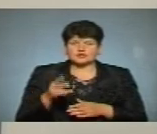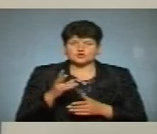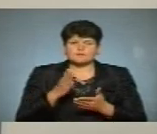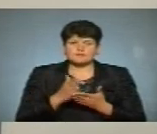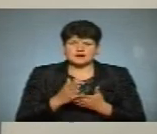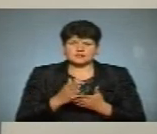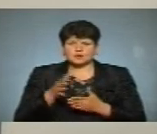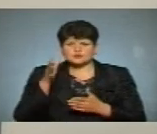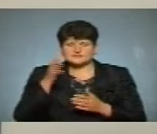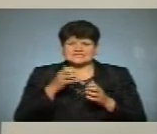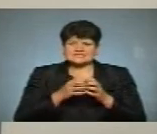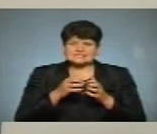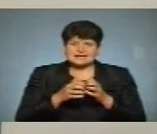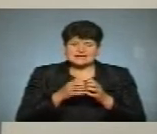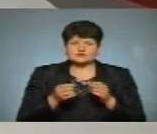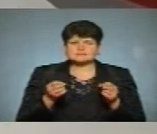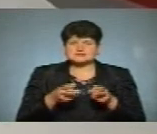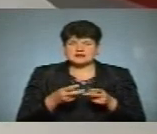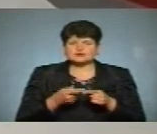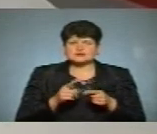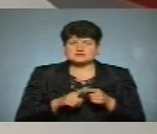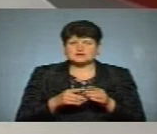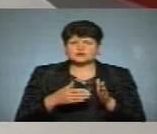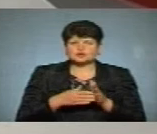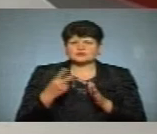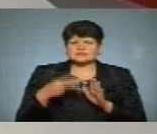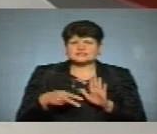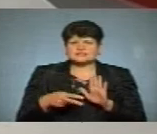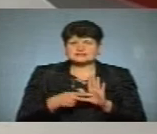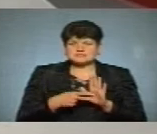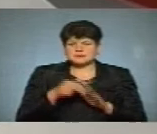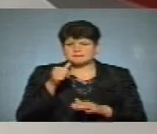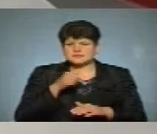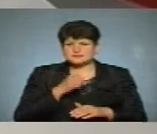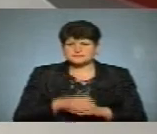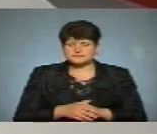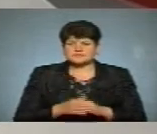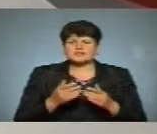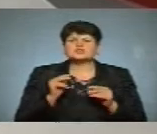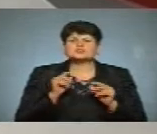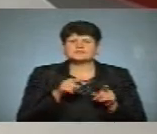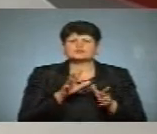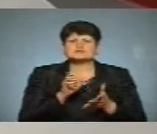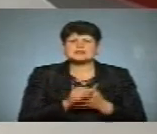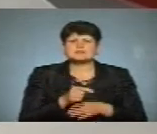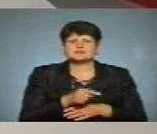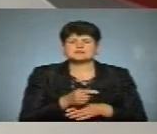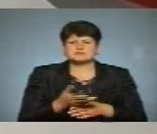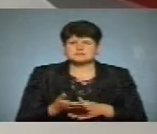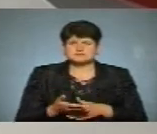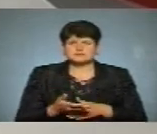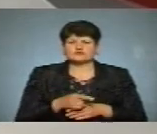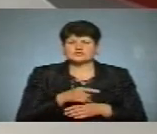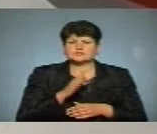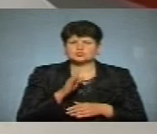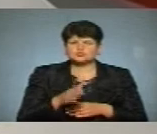освіту середню, середню спеціальну, це виходить до 27 місяців. І чим вони будуть там займатися? Які навики вони зможуть будуть